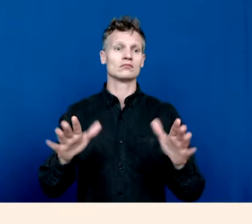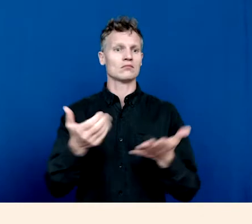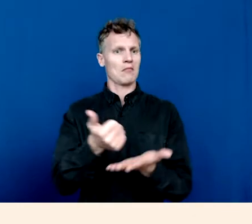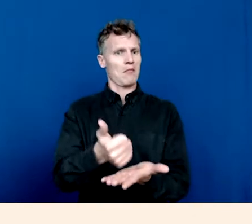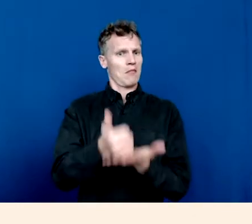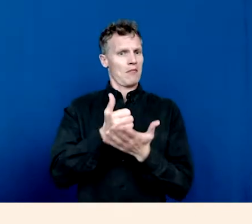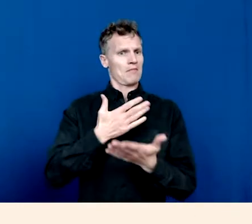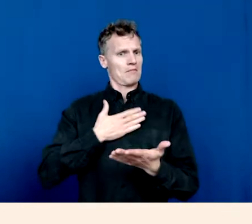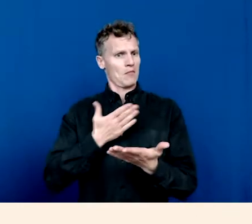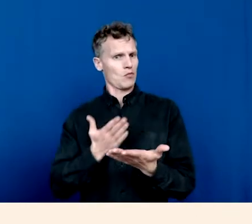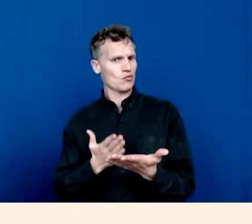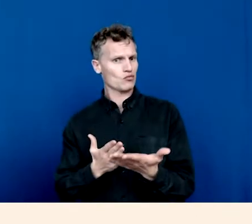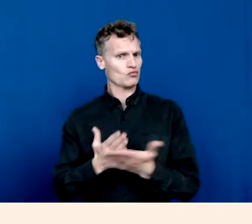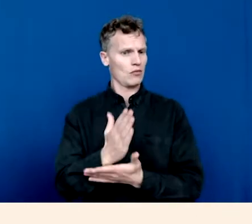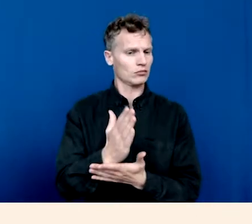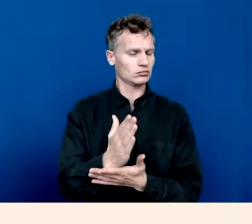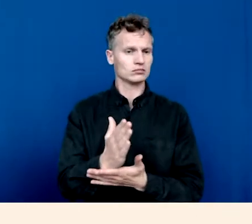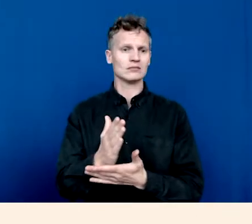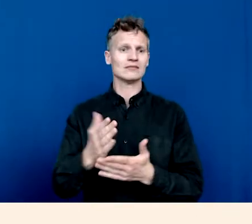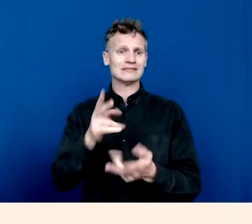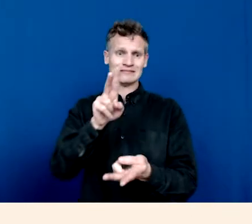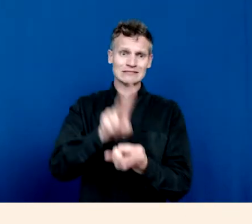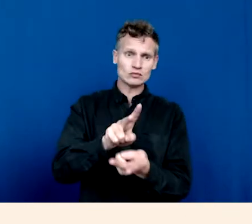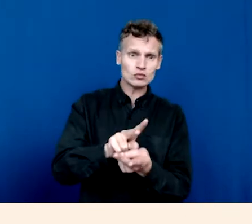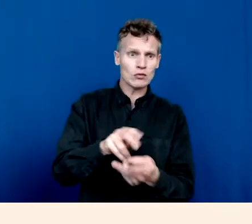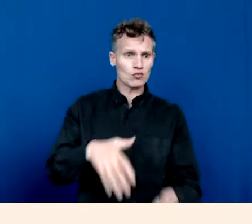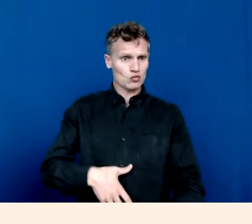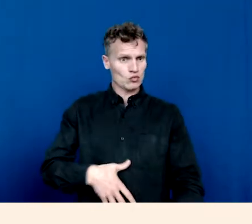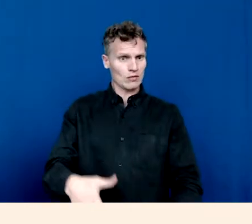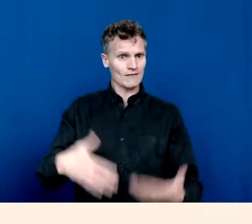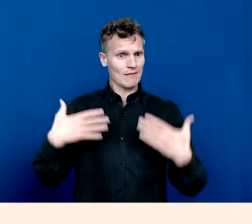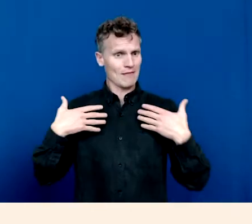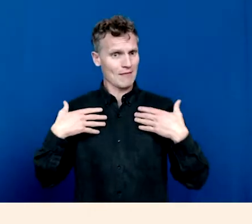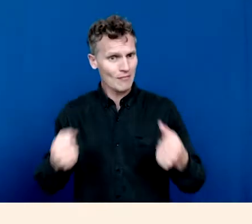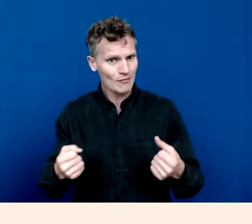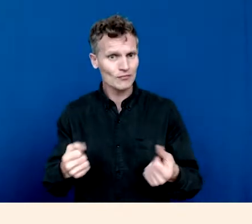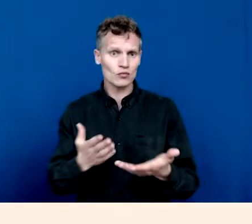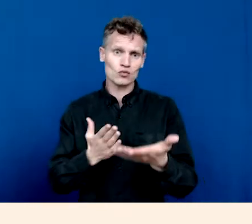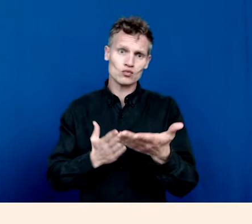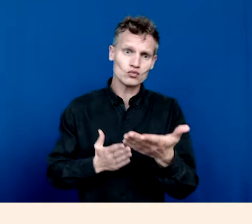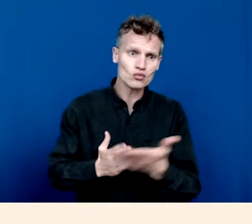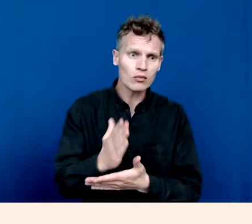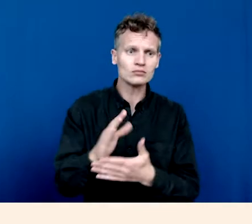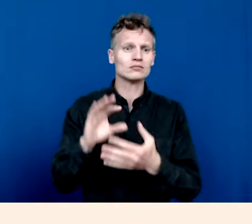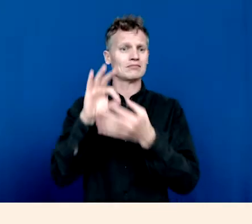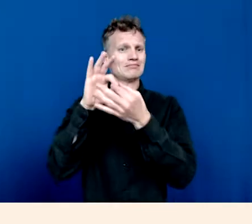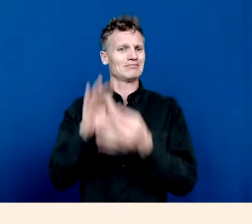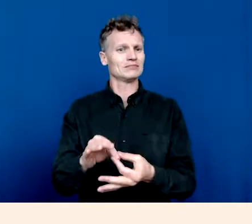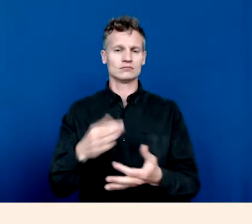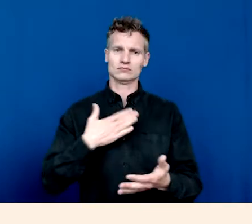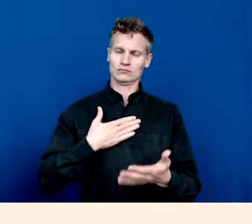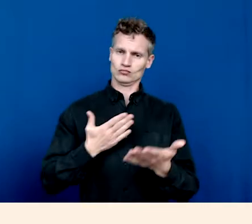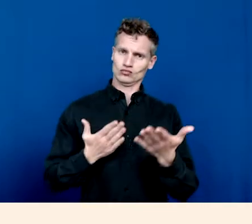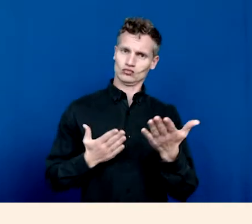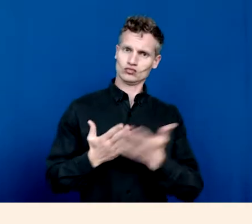droits sexuels et reproductifs ainsi que notre droit de vivre à l'abri de la violence basée sur le